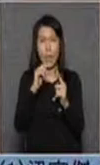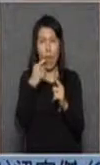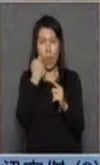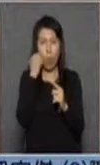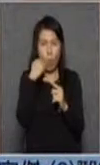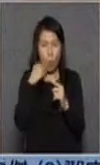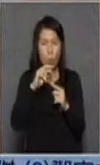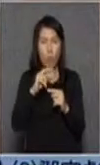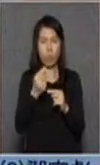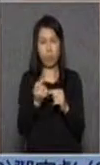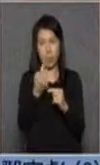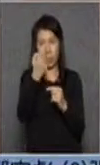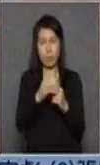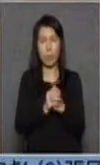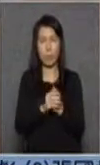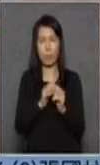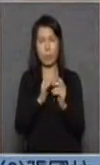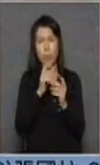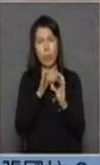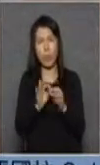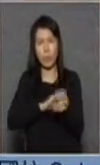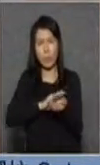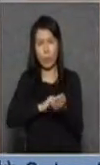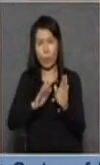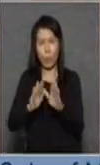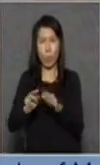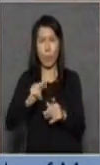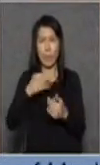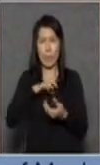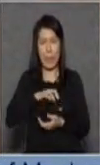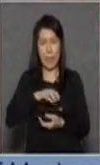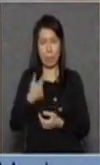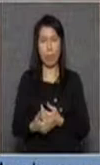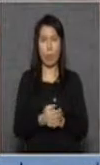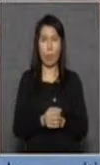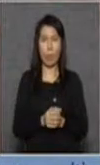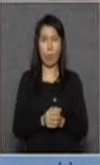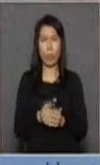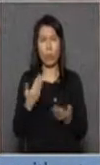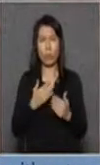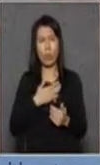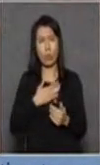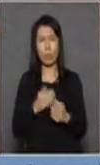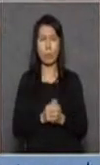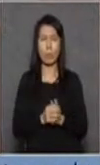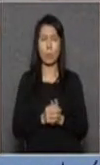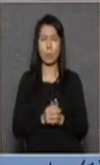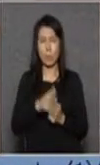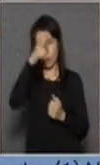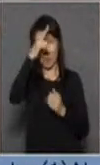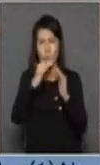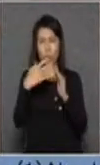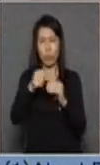化對醫療服務產生嘅壓力，但我恐怕咧，局長講